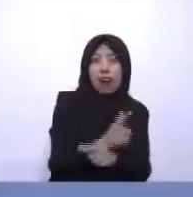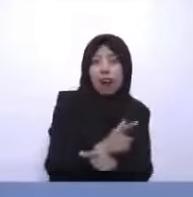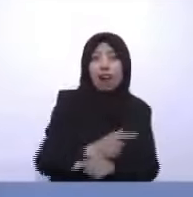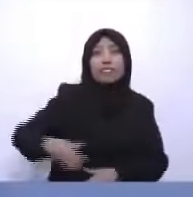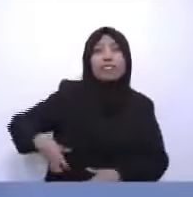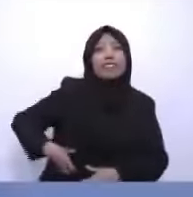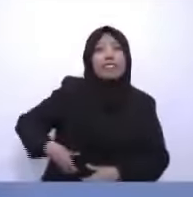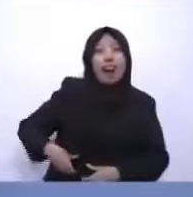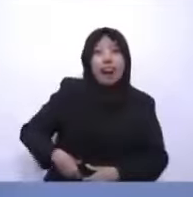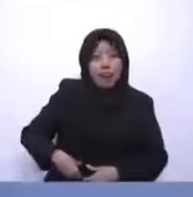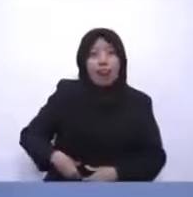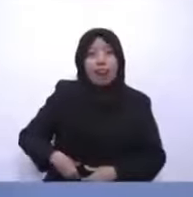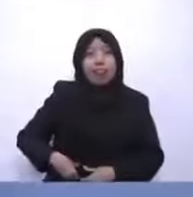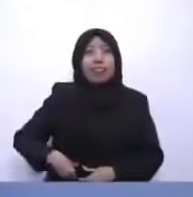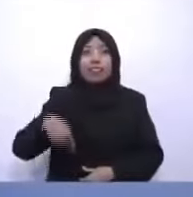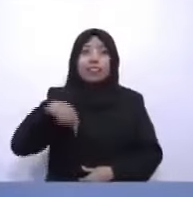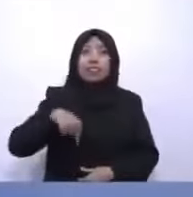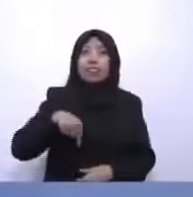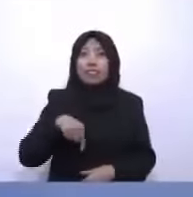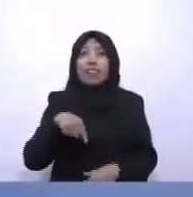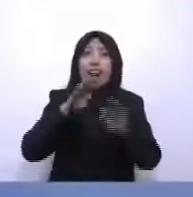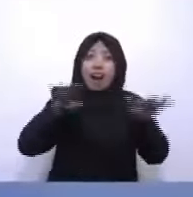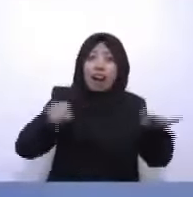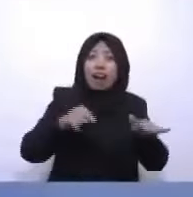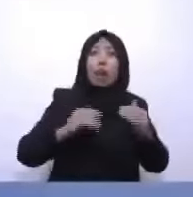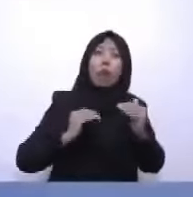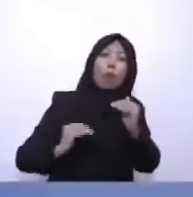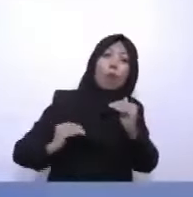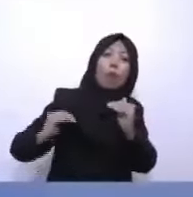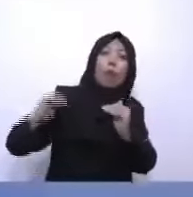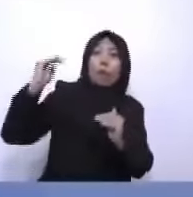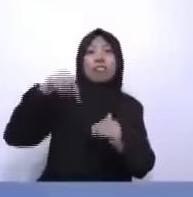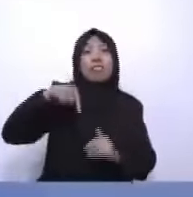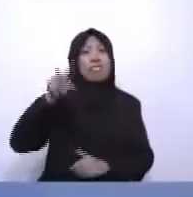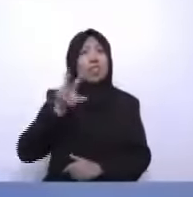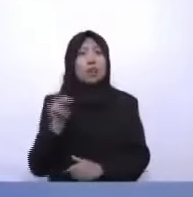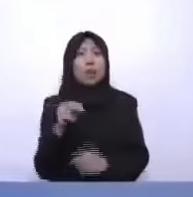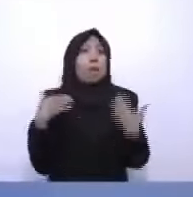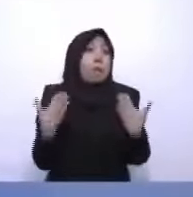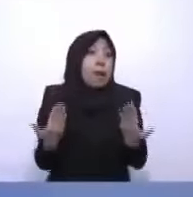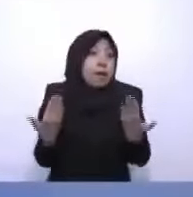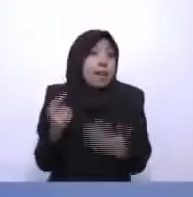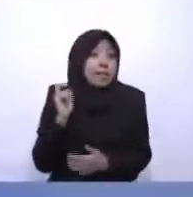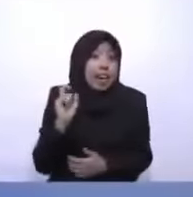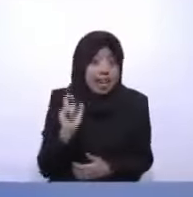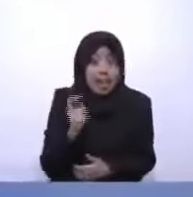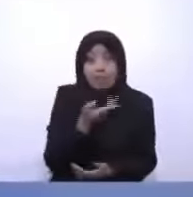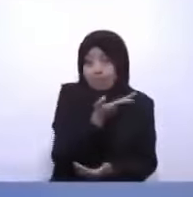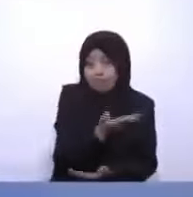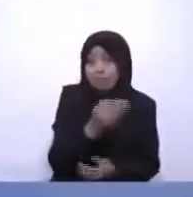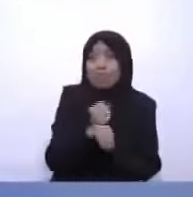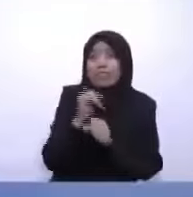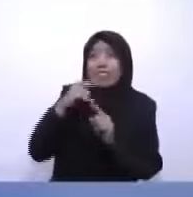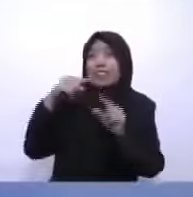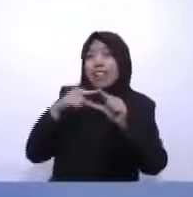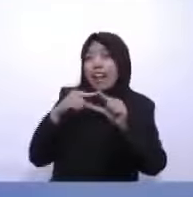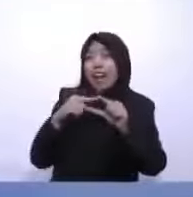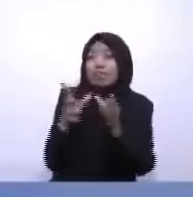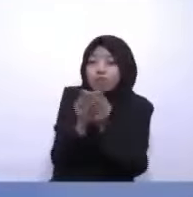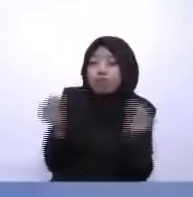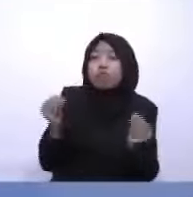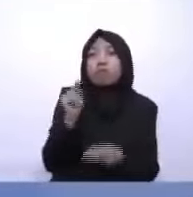Barat ini makin lama makin meningkat. Bagaimana cara Neng Gita untuk mengatasi masalah gagal ginjal pada anak? Baik,